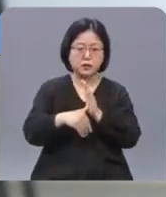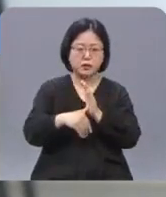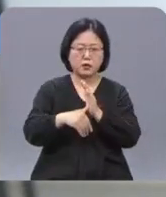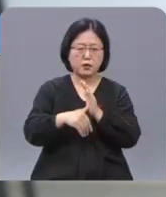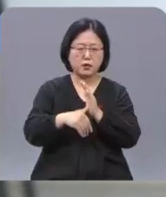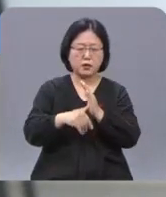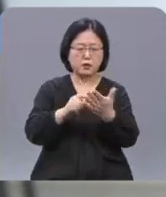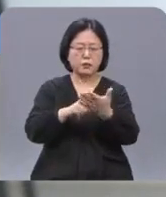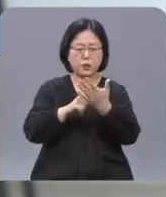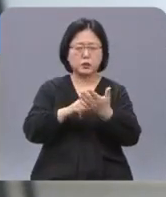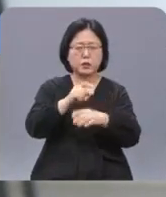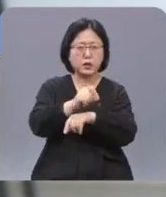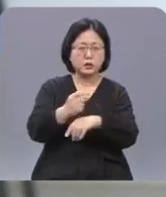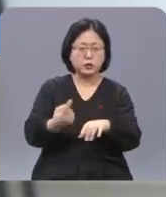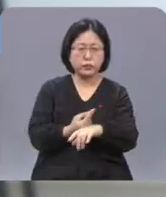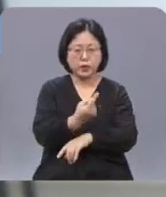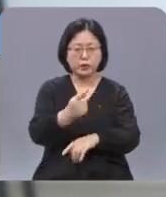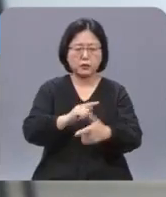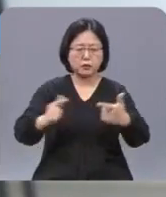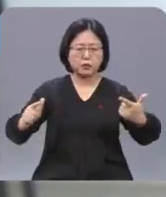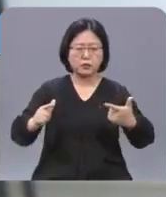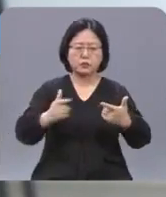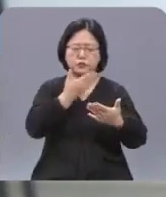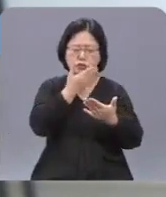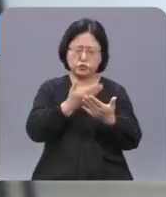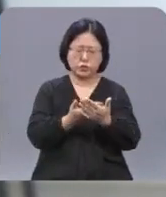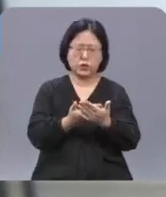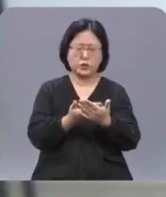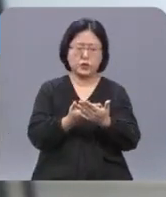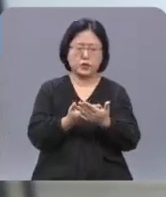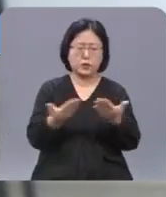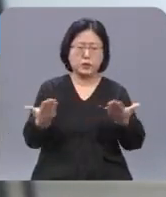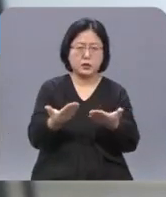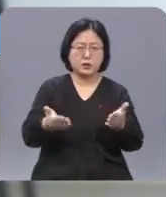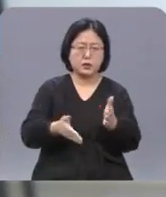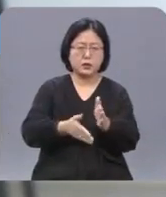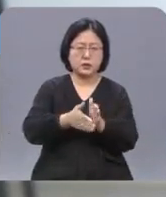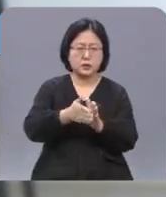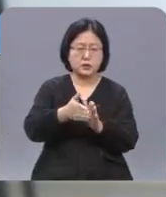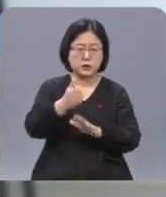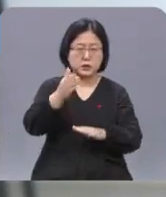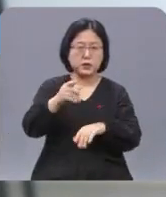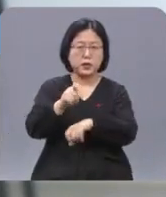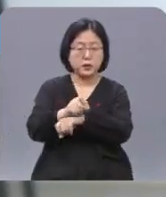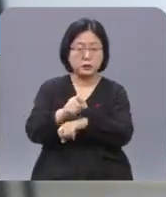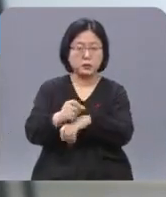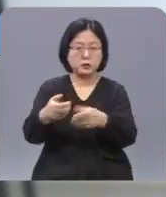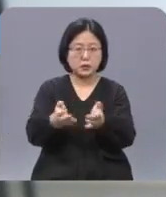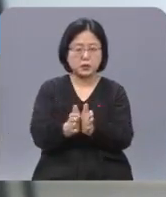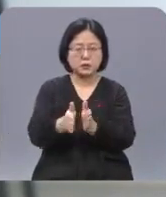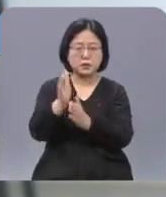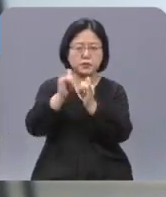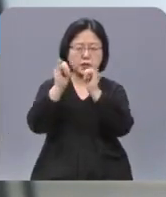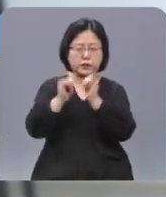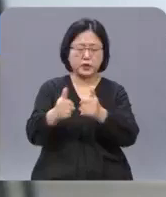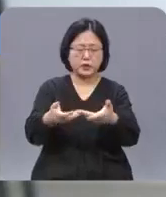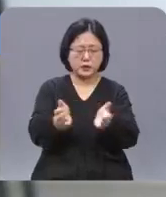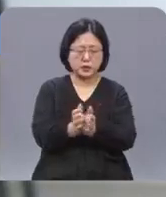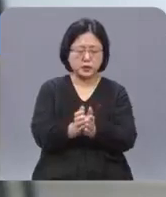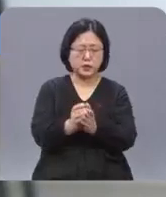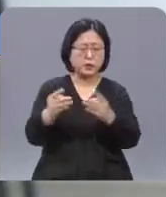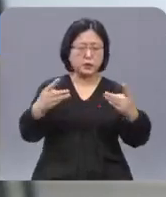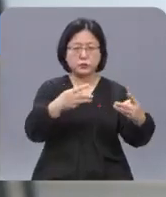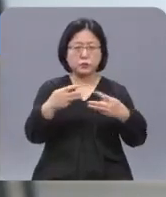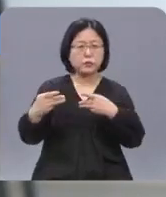않는 행정예의 여러 가지 중요한 축이기 때문에 시행정기관과 시민사회의 격인은 좀 토론에